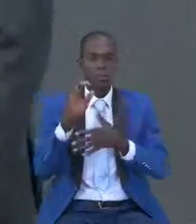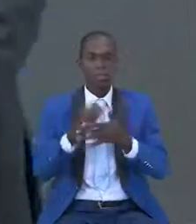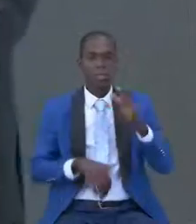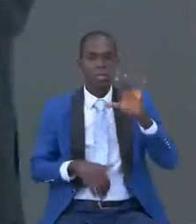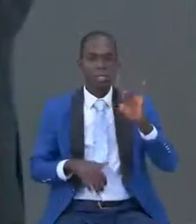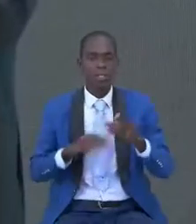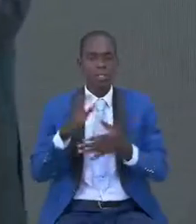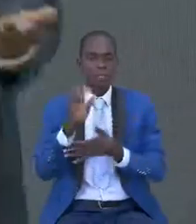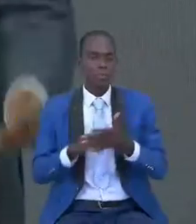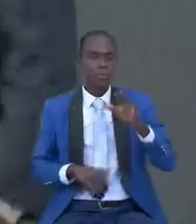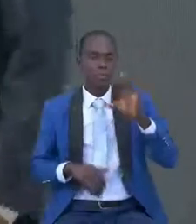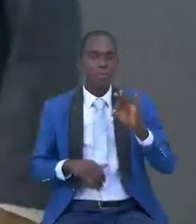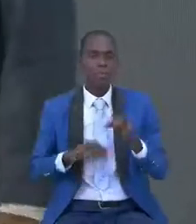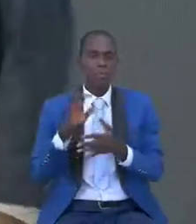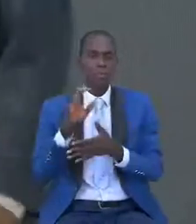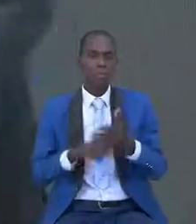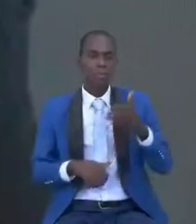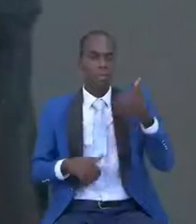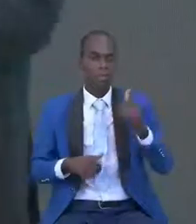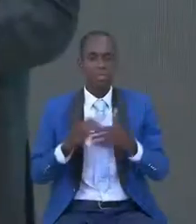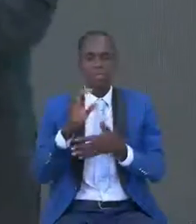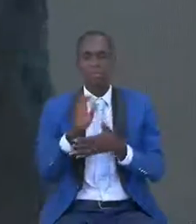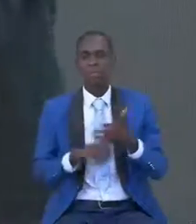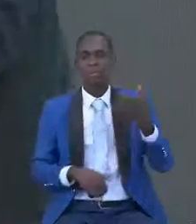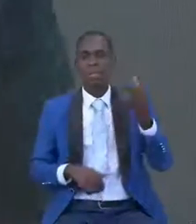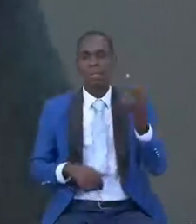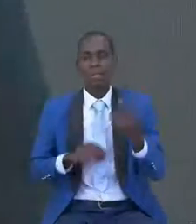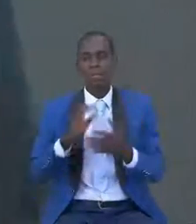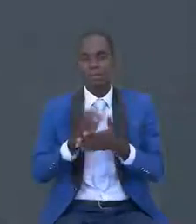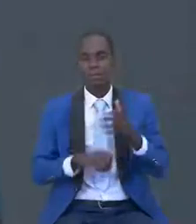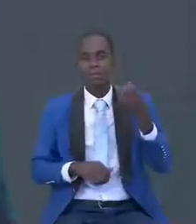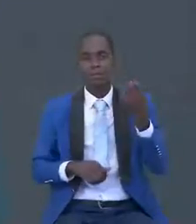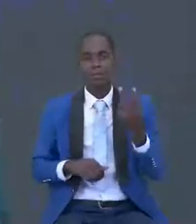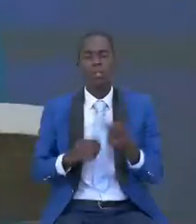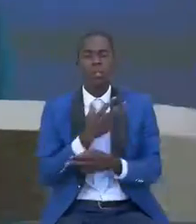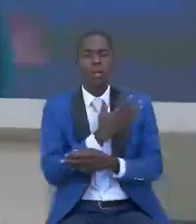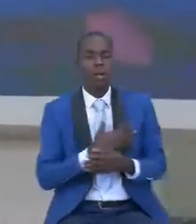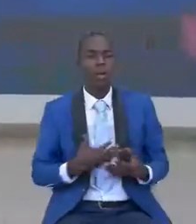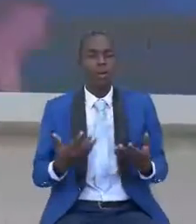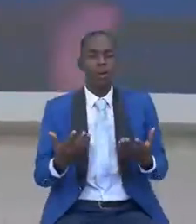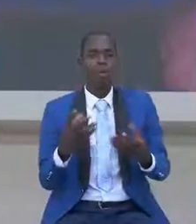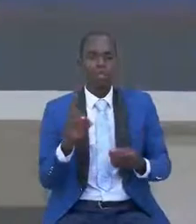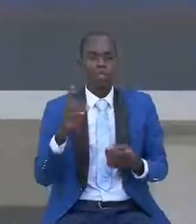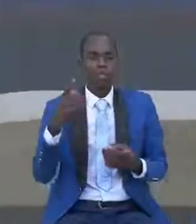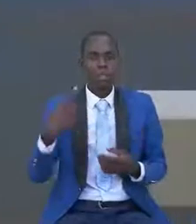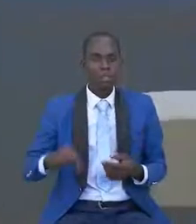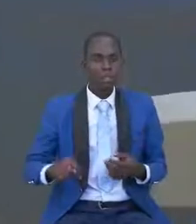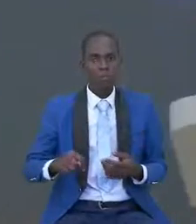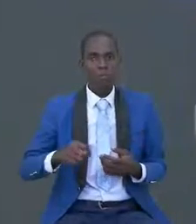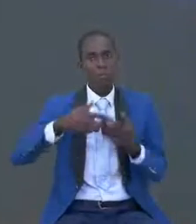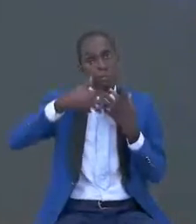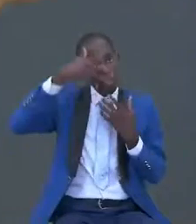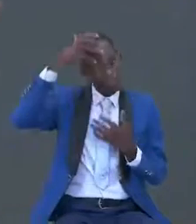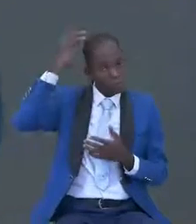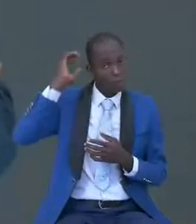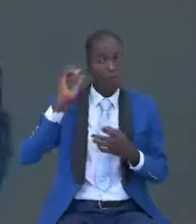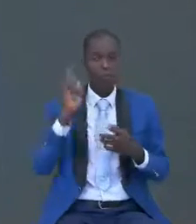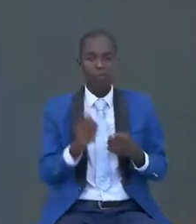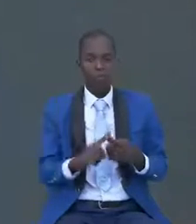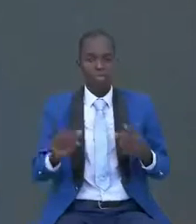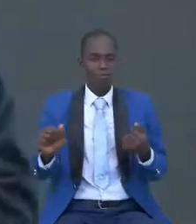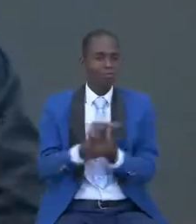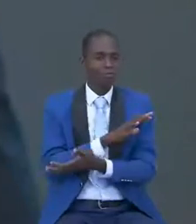chapitre 9, dans le chapitre 10, dans le chapitre 11 et dans le chapitre 12. Et il voulait que le lion le déchire et